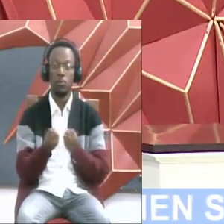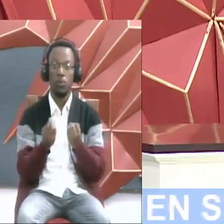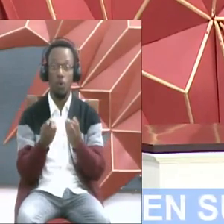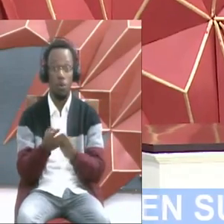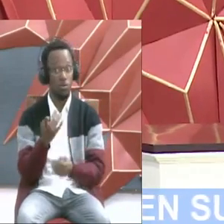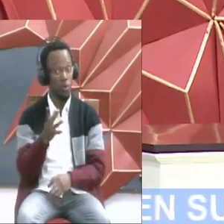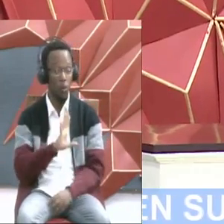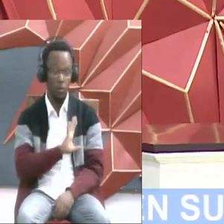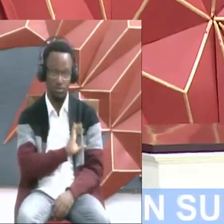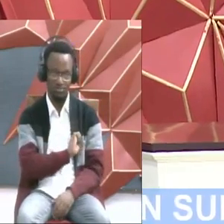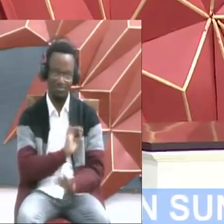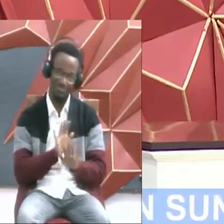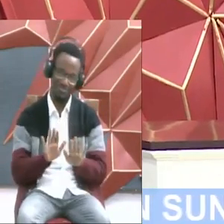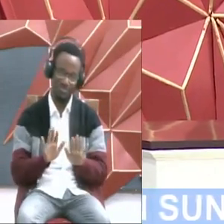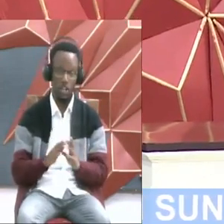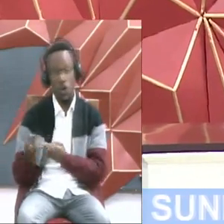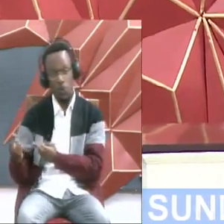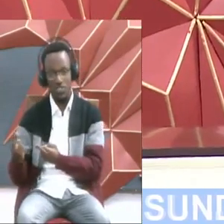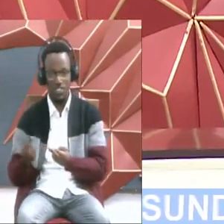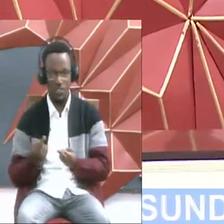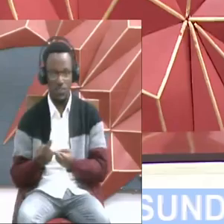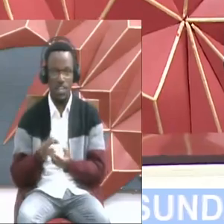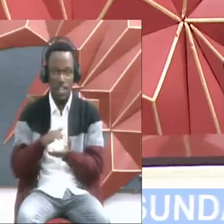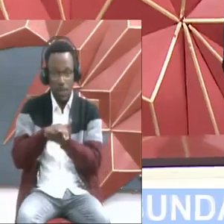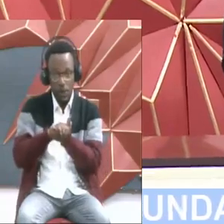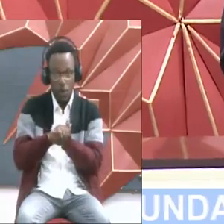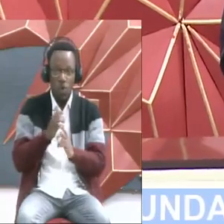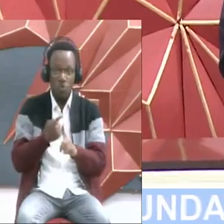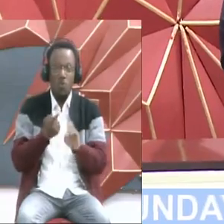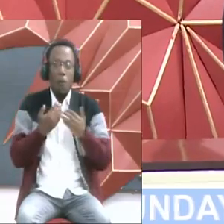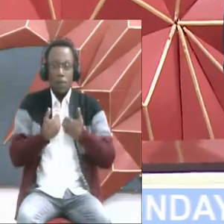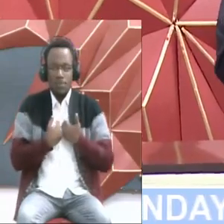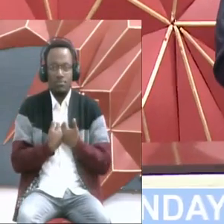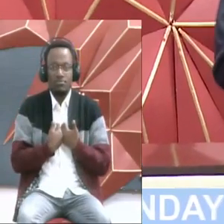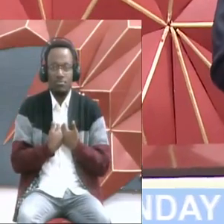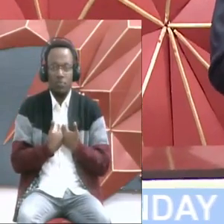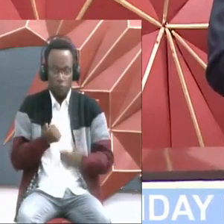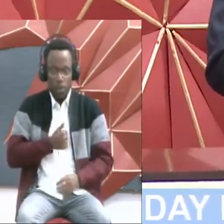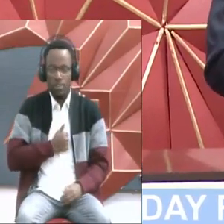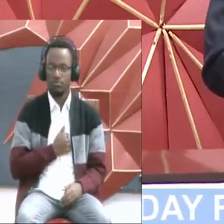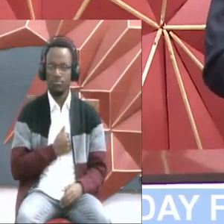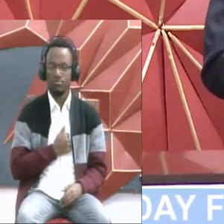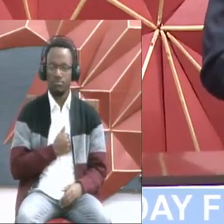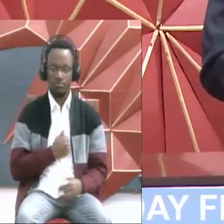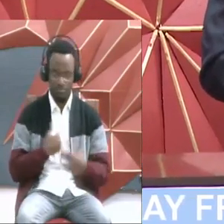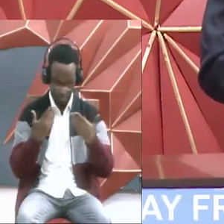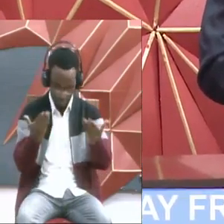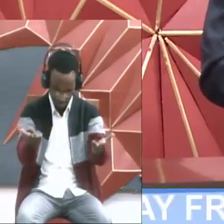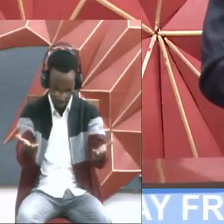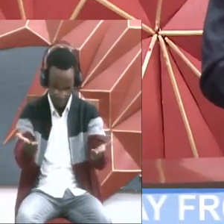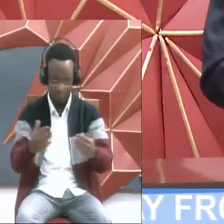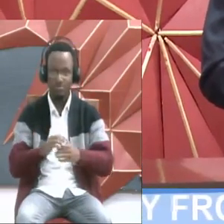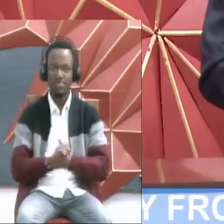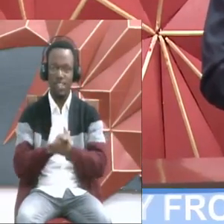vous bénisse richement. Vous allez recevez les salutations,